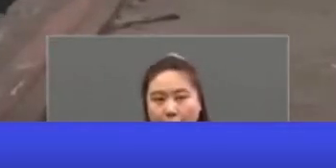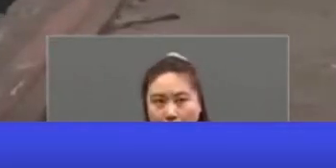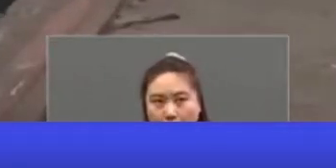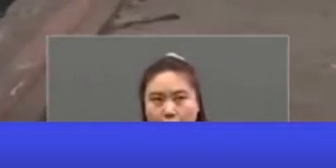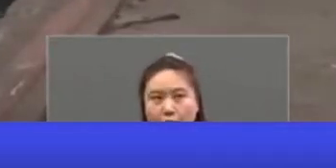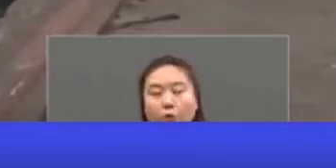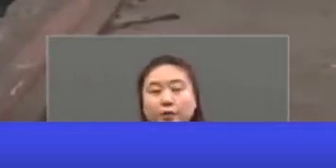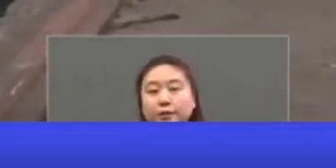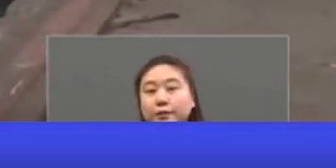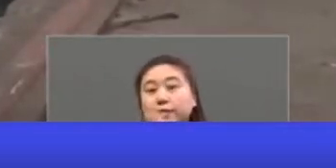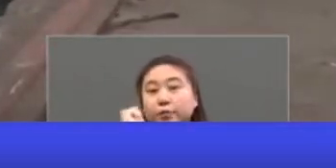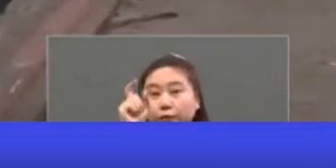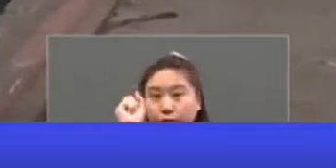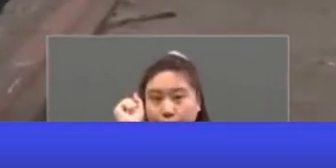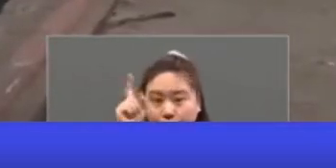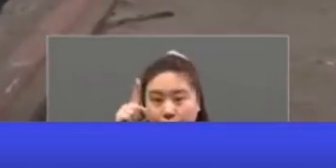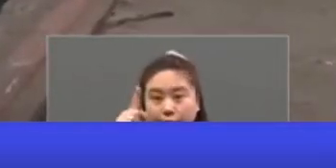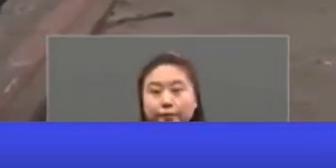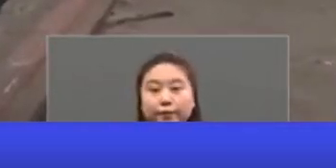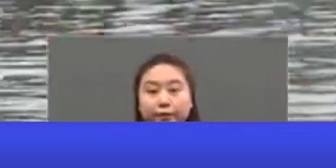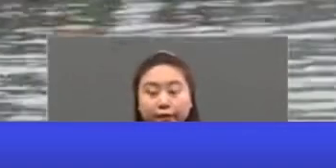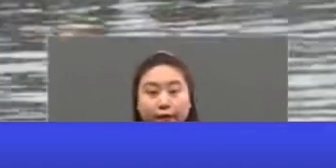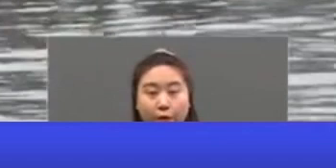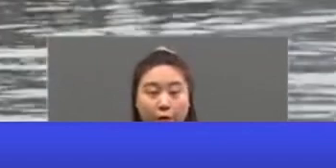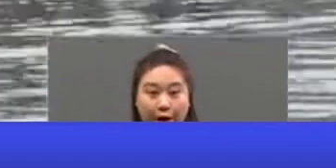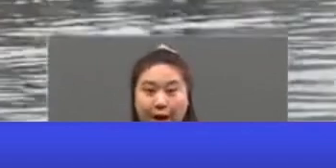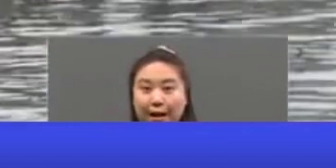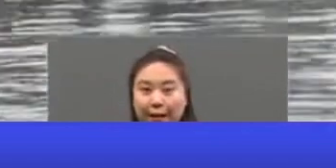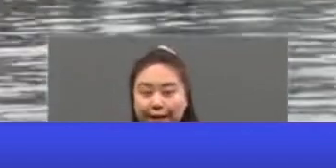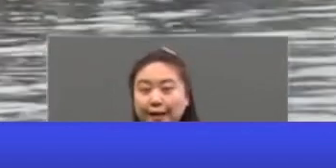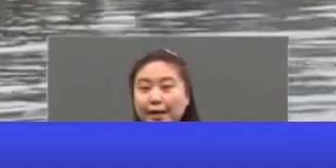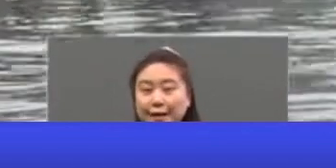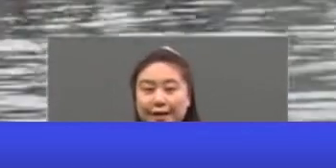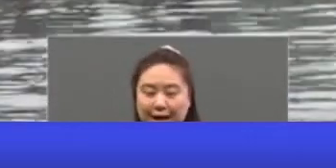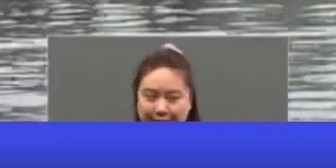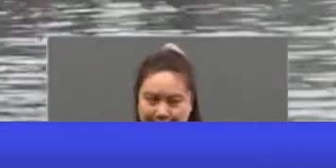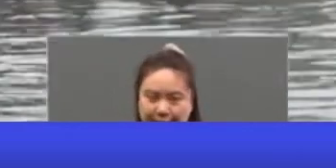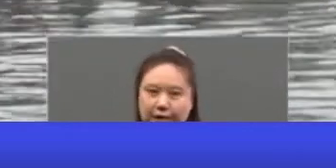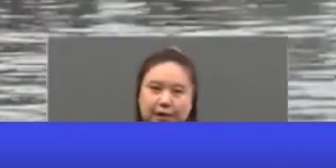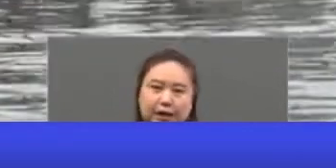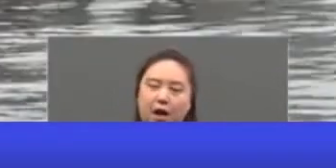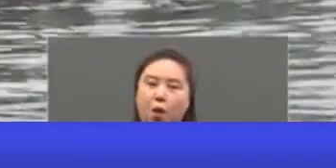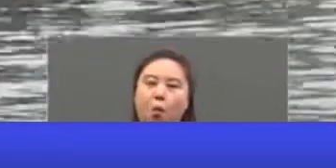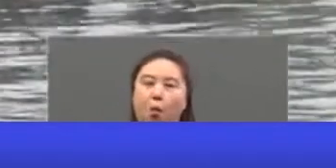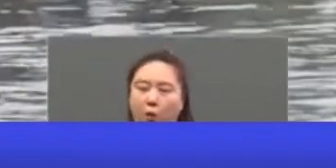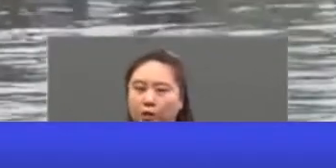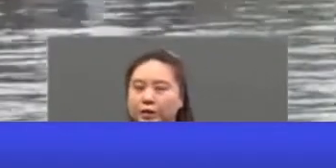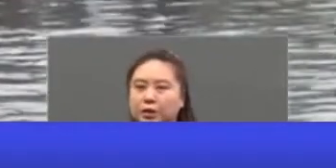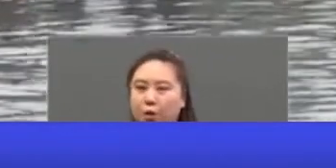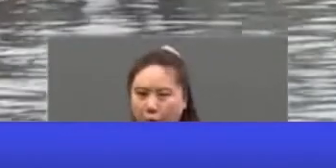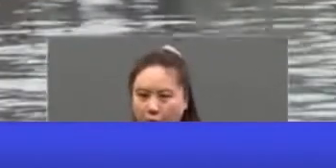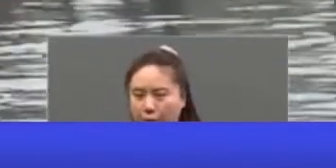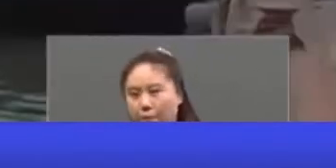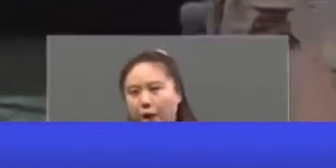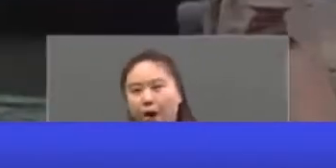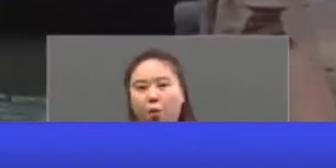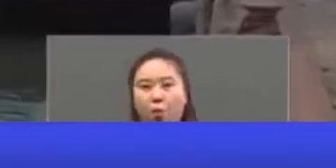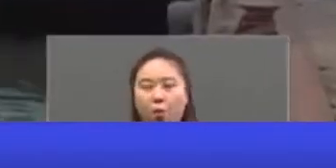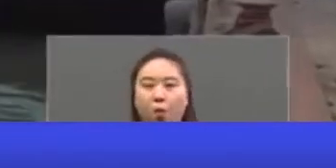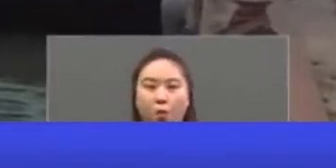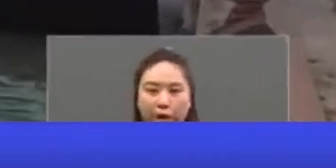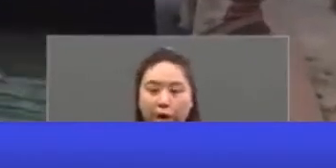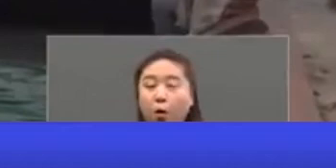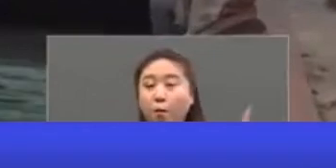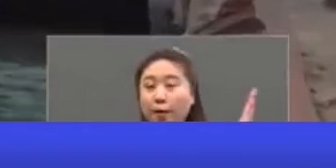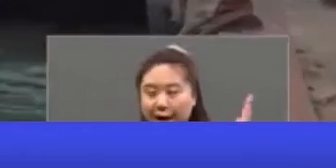วจข้อมูลชัดเจนว่าเรามีเรือประมงทั้งพาณิชย์และพื้นบ้านเนี่ยจำนวนเท่าไหร่นะครับซึ่งต่อมาเนี่ยเราก็กำหนดในเรื่อง